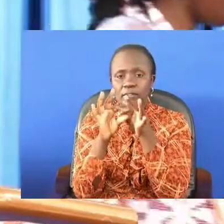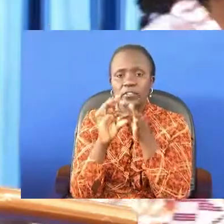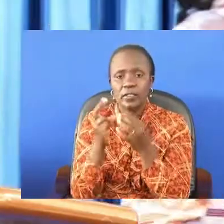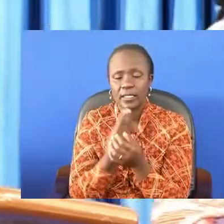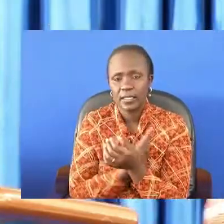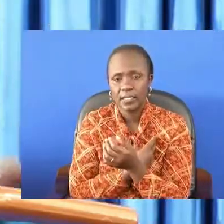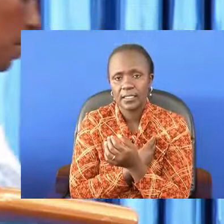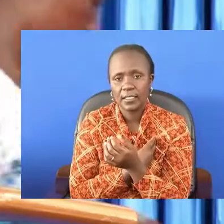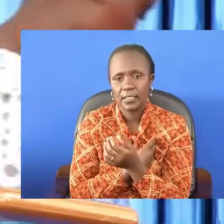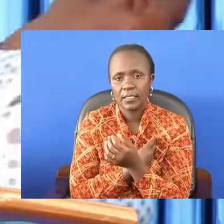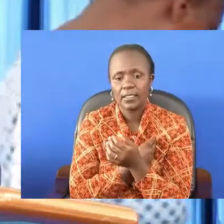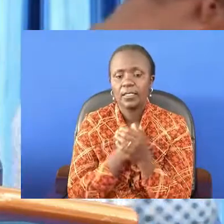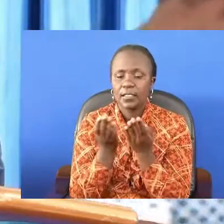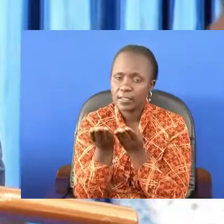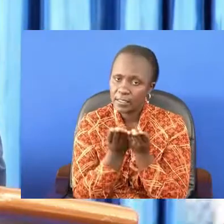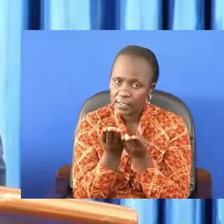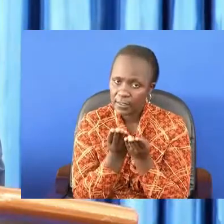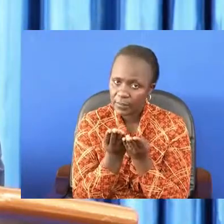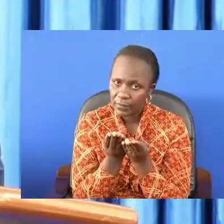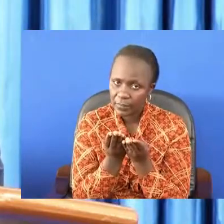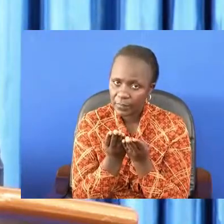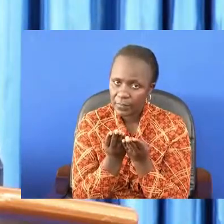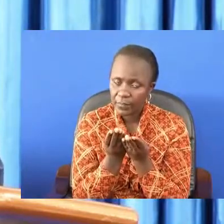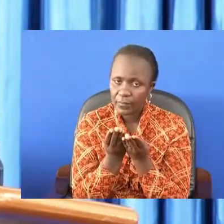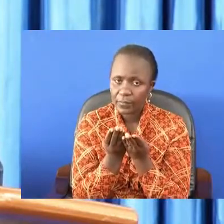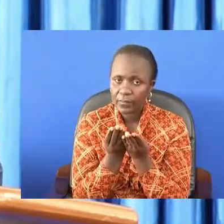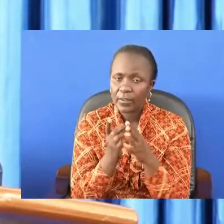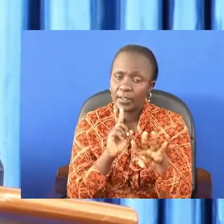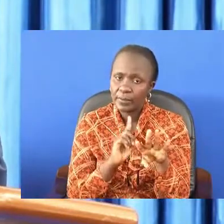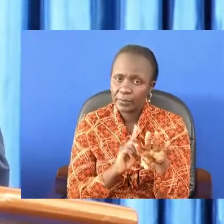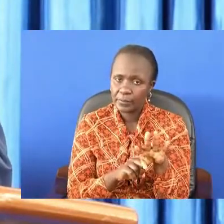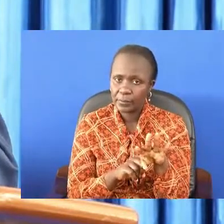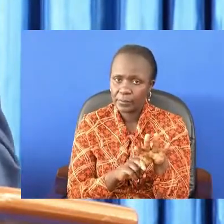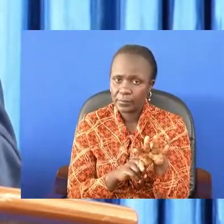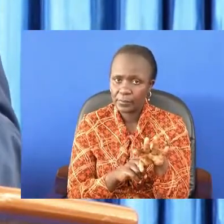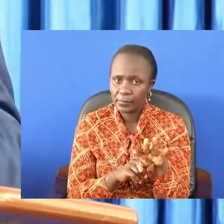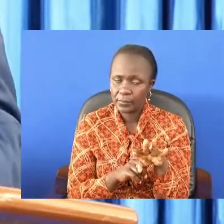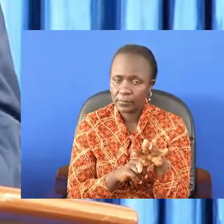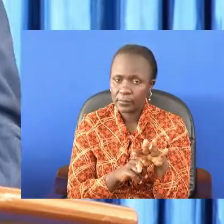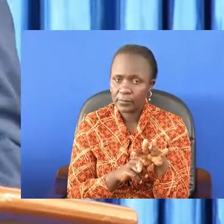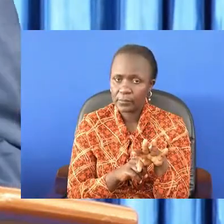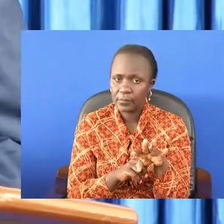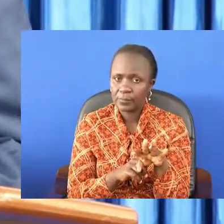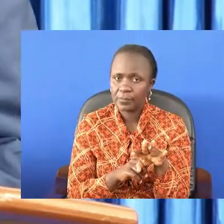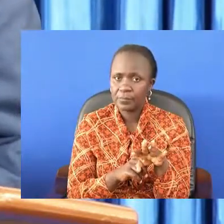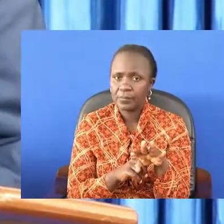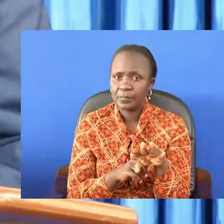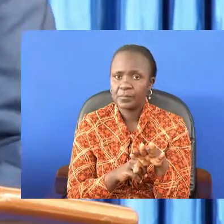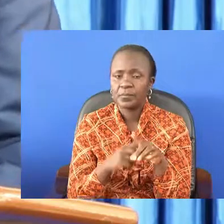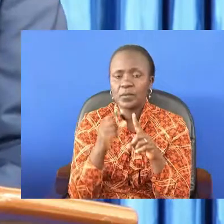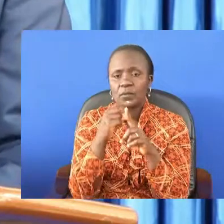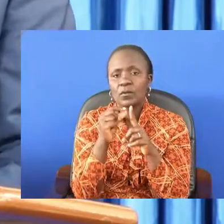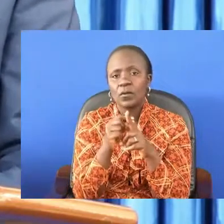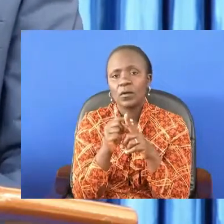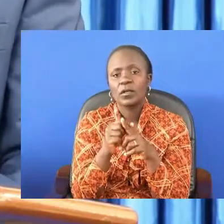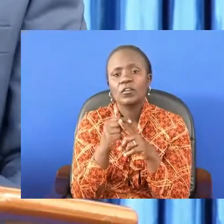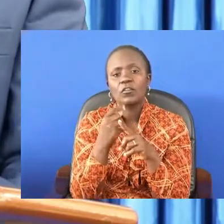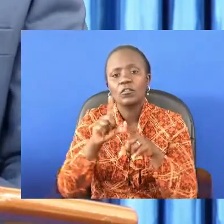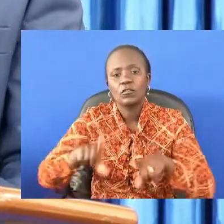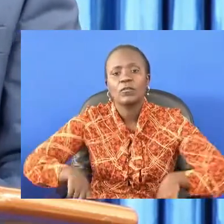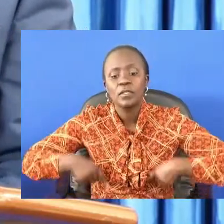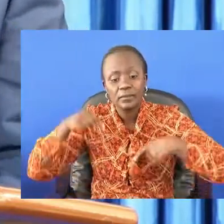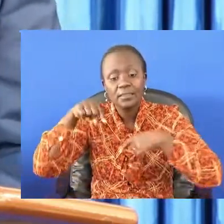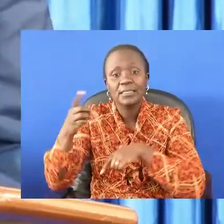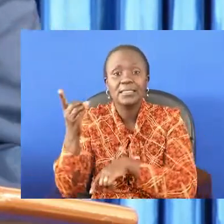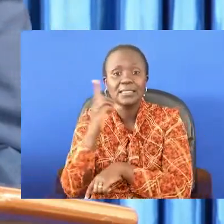nasi katika ibada hii, kwamba wakati huu tunataka kuweza kumega neno la uzima. Na siku